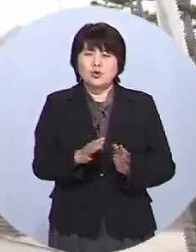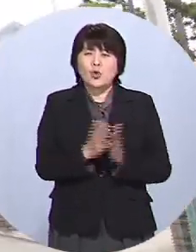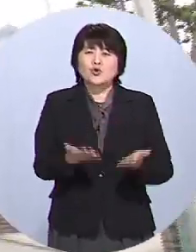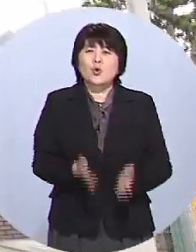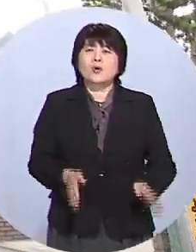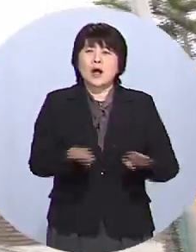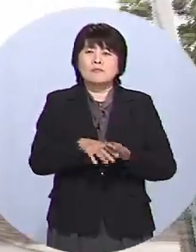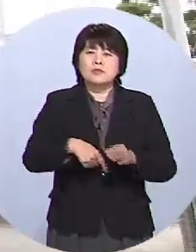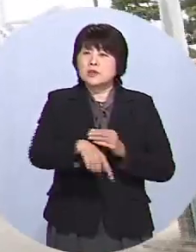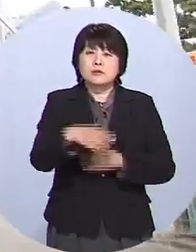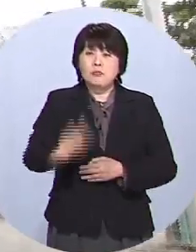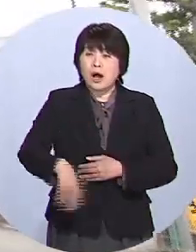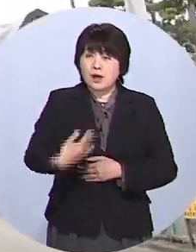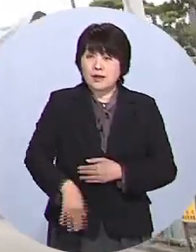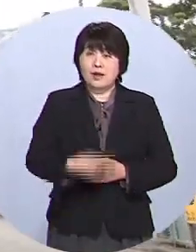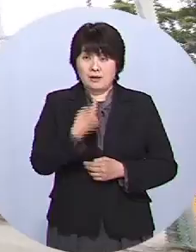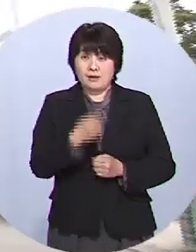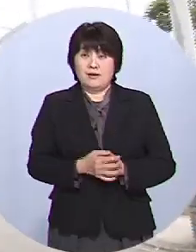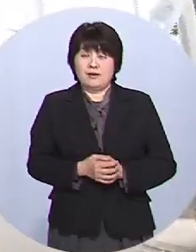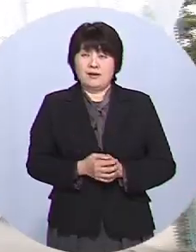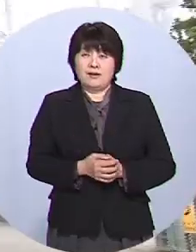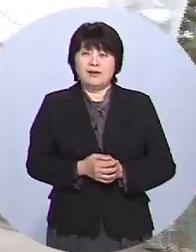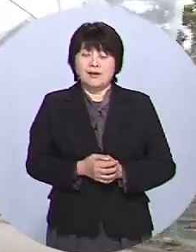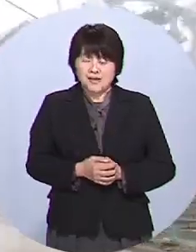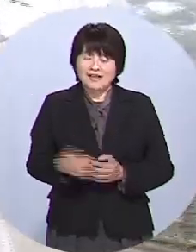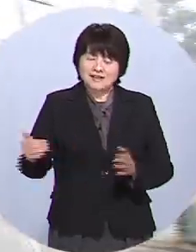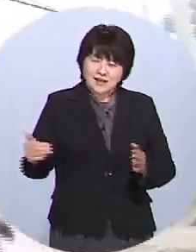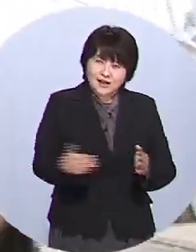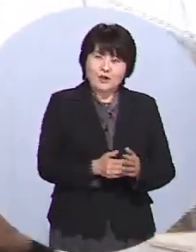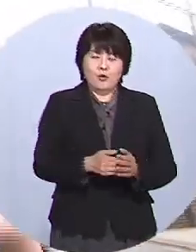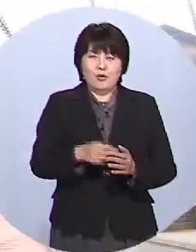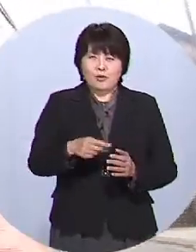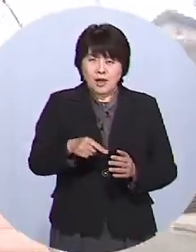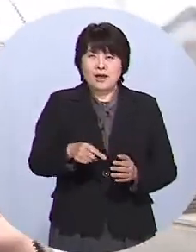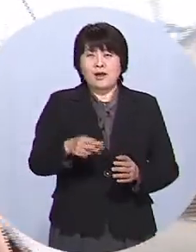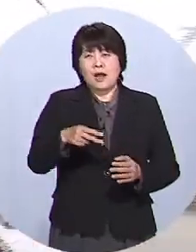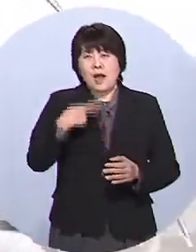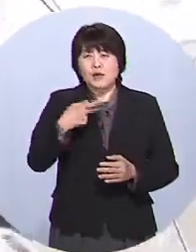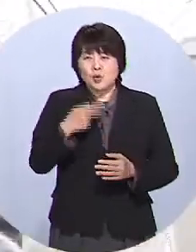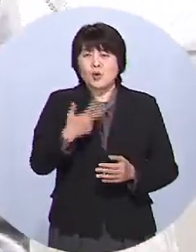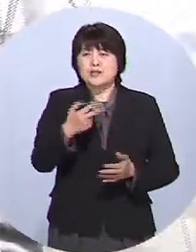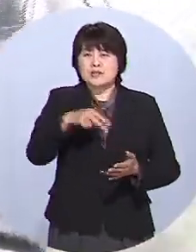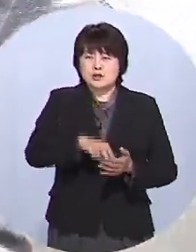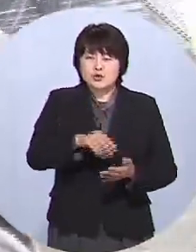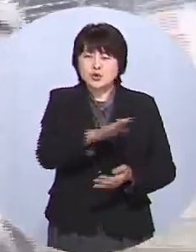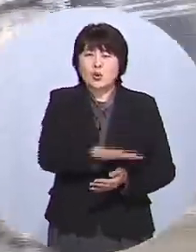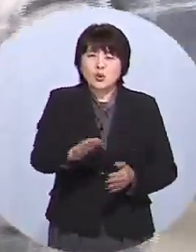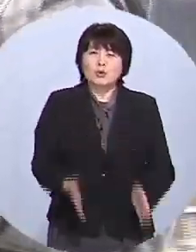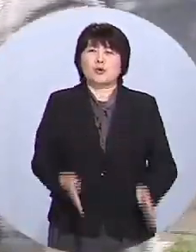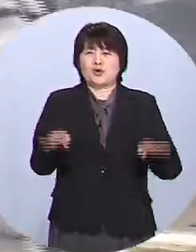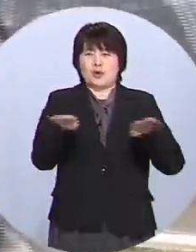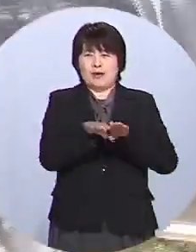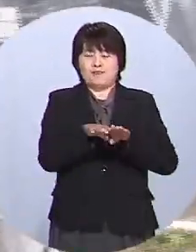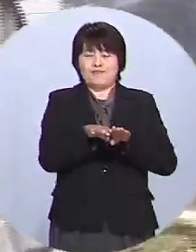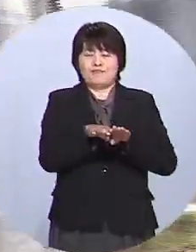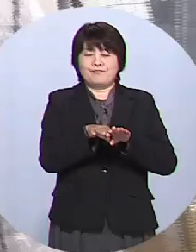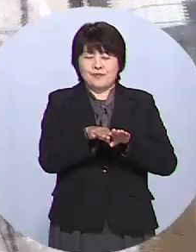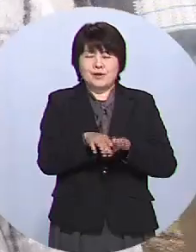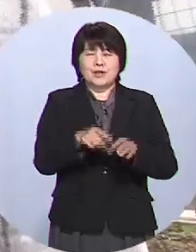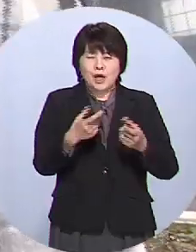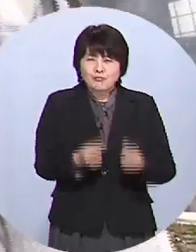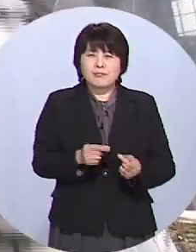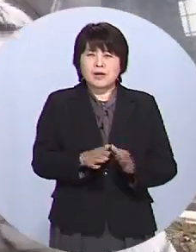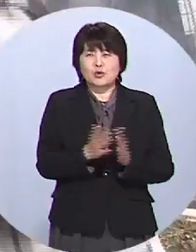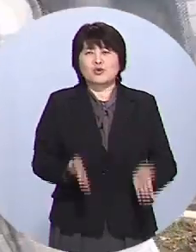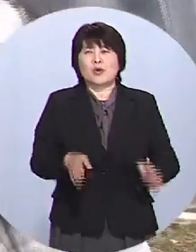書館に行っていないと。ということで、飯能市立子ども図書館にやってきました。やっぱり最後に図書